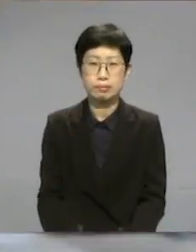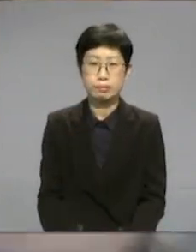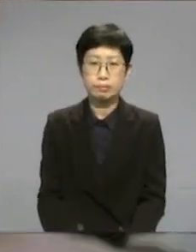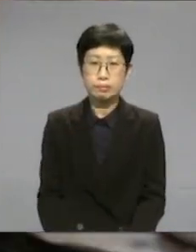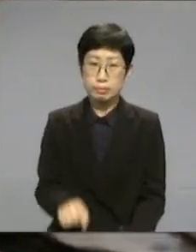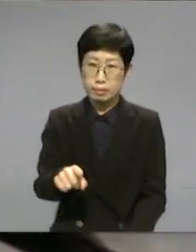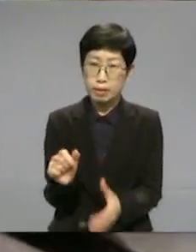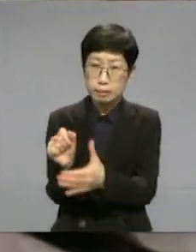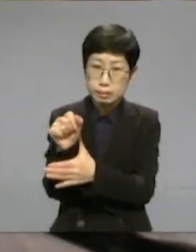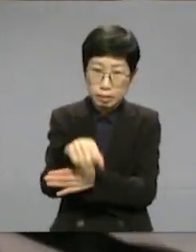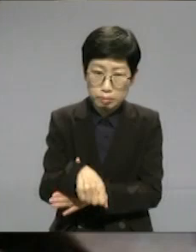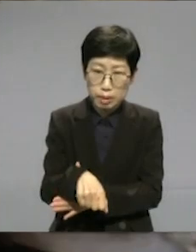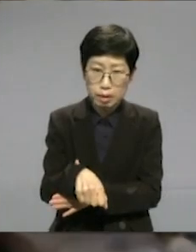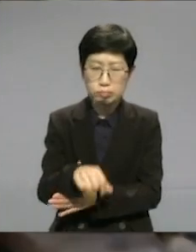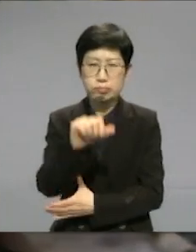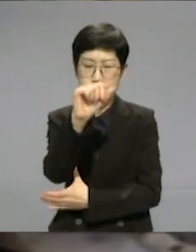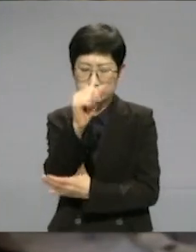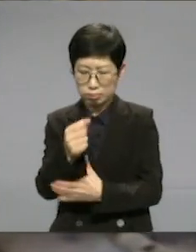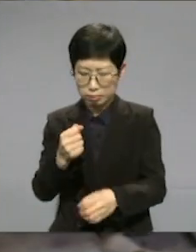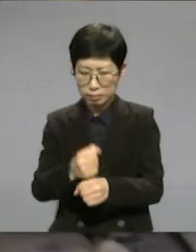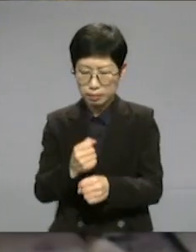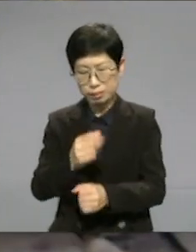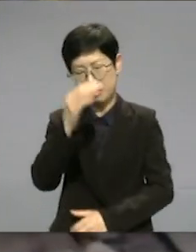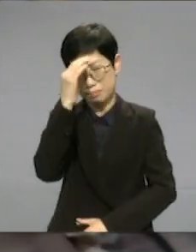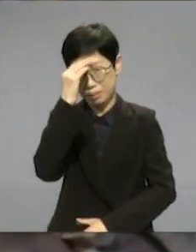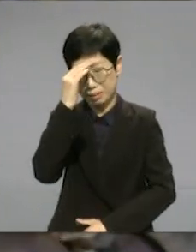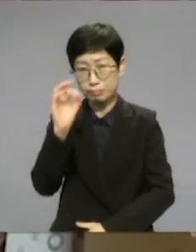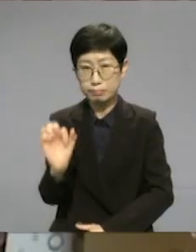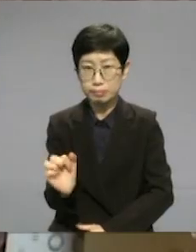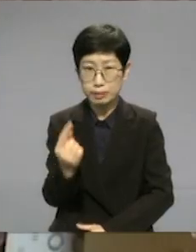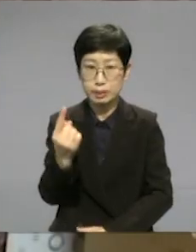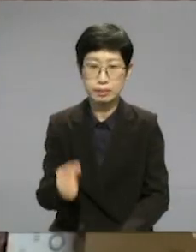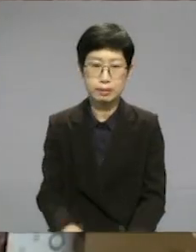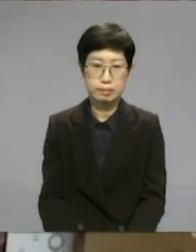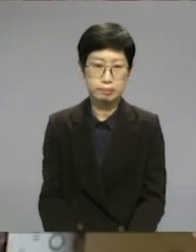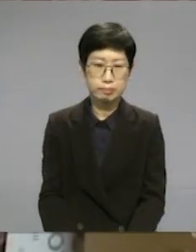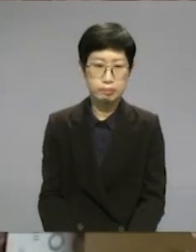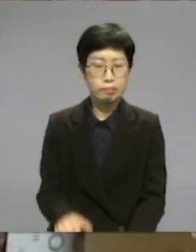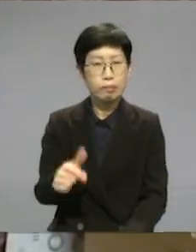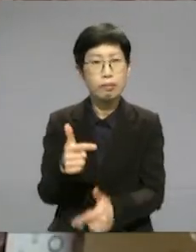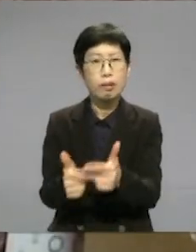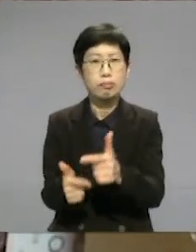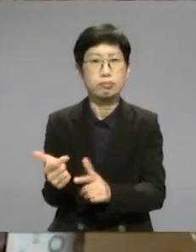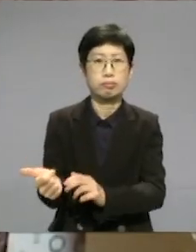코코아 열매를 부패시키는 흑점병입니다. Les plantes ont assisté